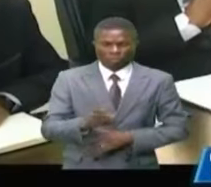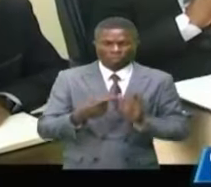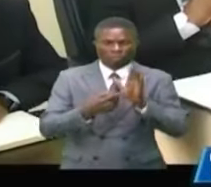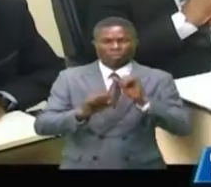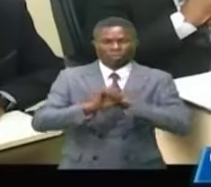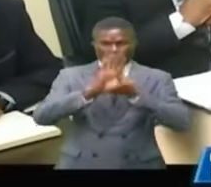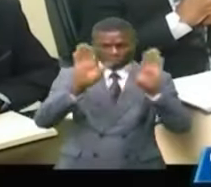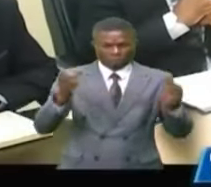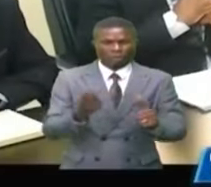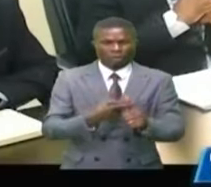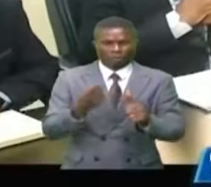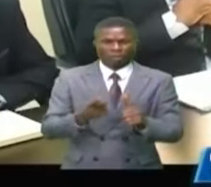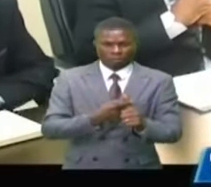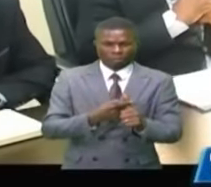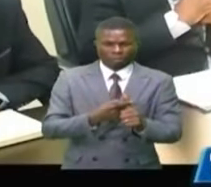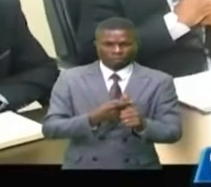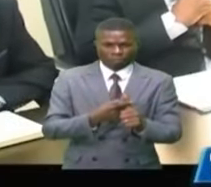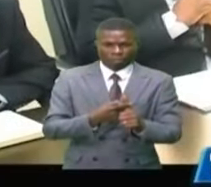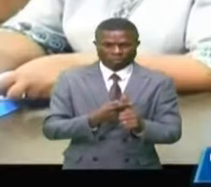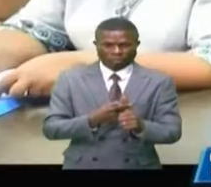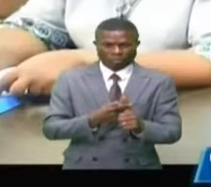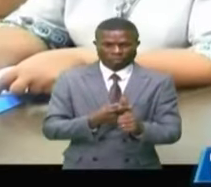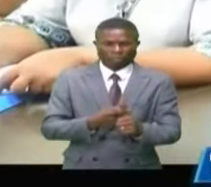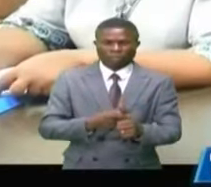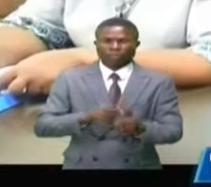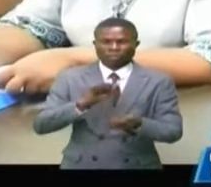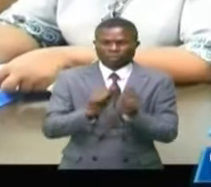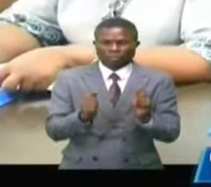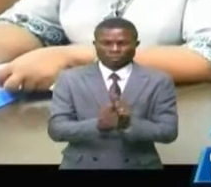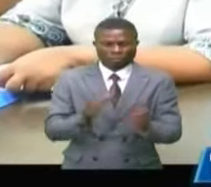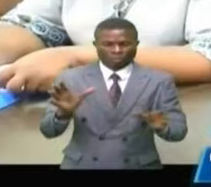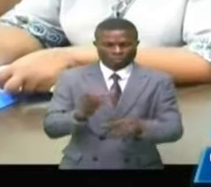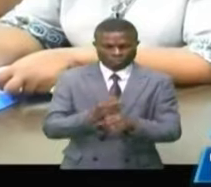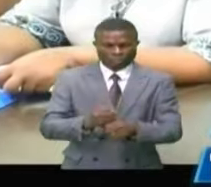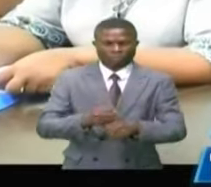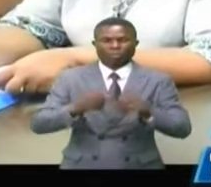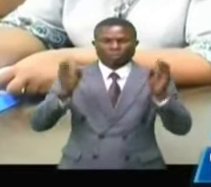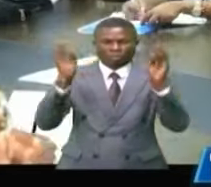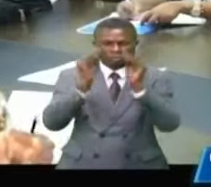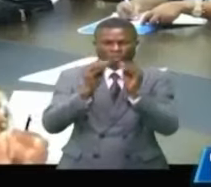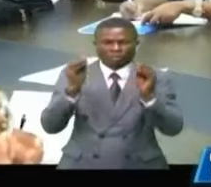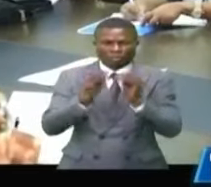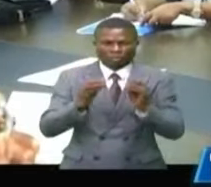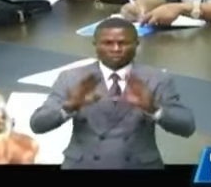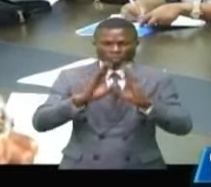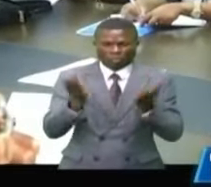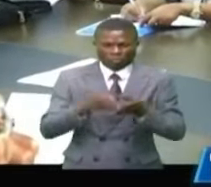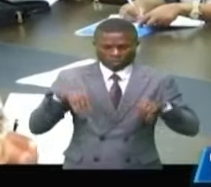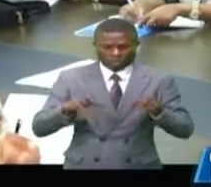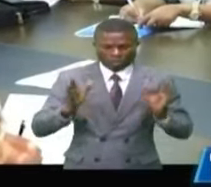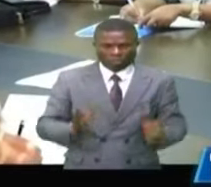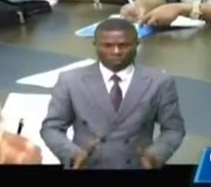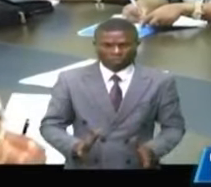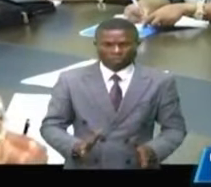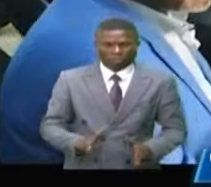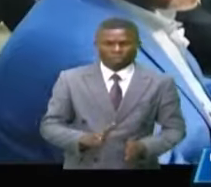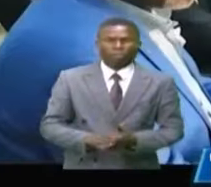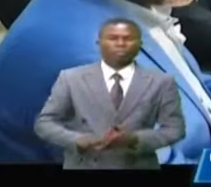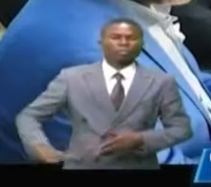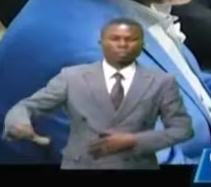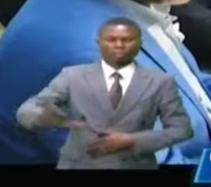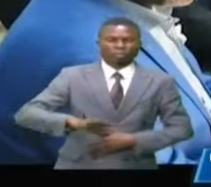il s'agit de rendre une à une toutes ces conclusions du conclave consommables par tous les Congolais sur toutes les